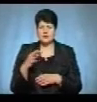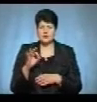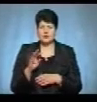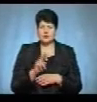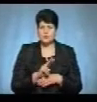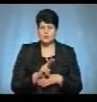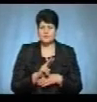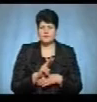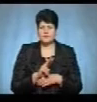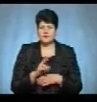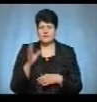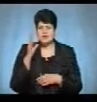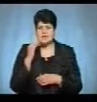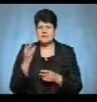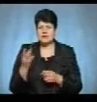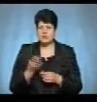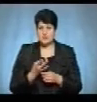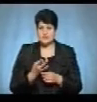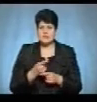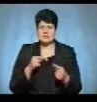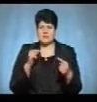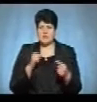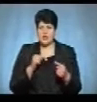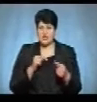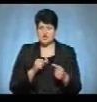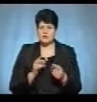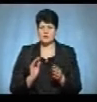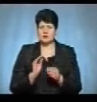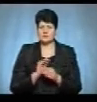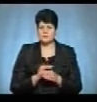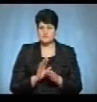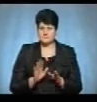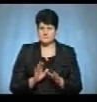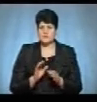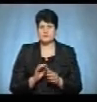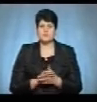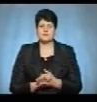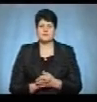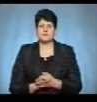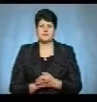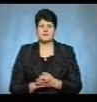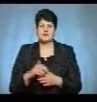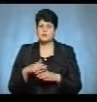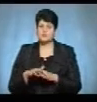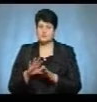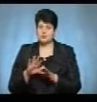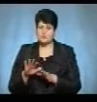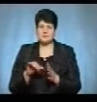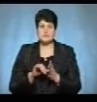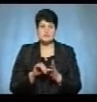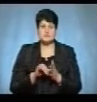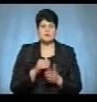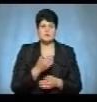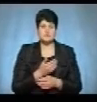вважаю за необхідне заперечити проти його долучення, просимо суд відмовити. Зрозуміло. Представник